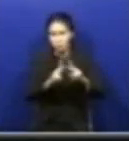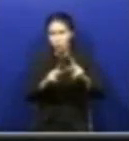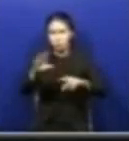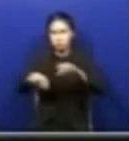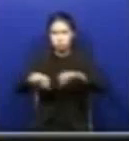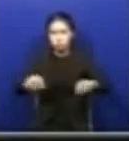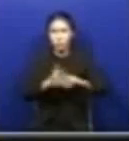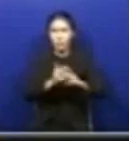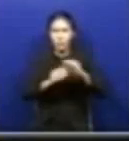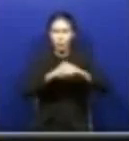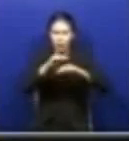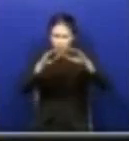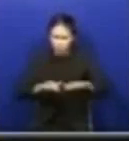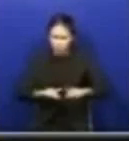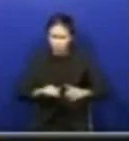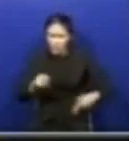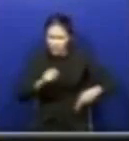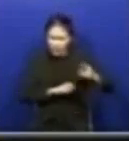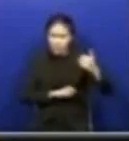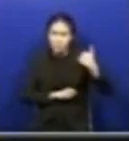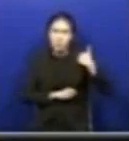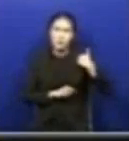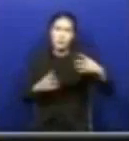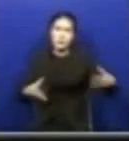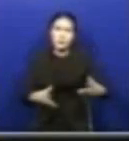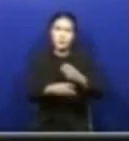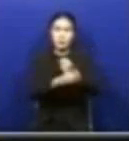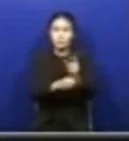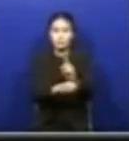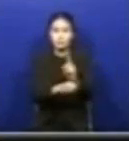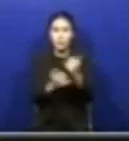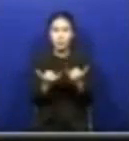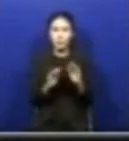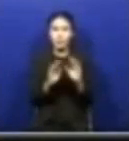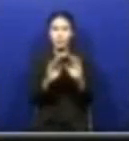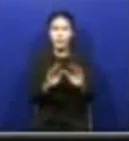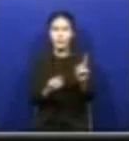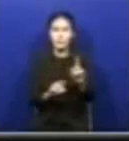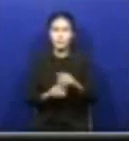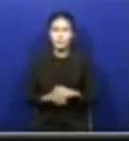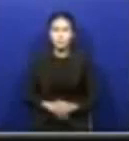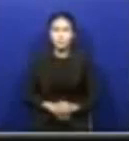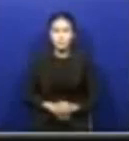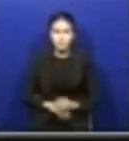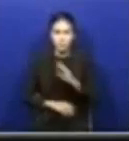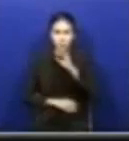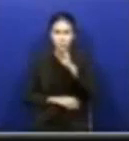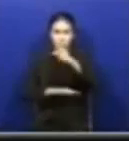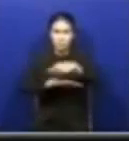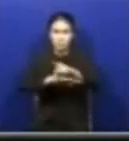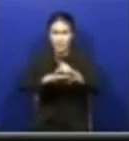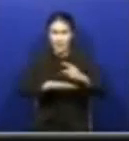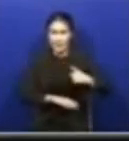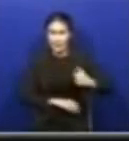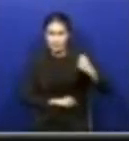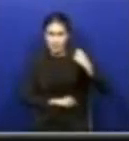ๆโดนตัดท้ายสรุปท่านประธานครับผมฝากไว้ว่าถ้าท่านประธานมีอำนาจหรือเ